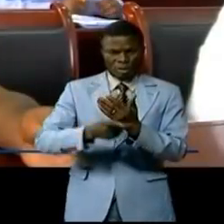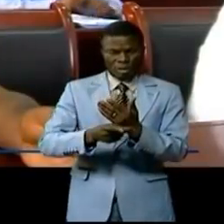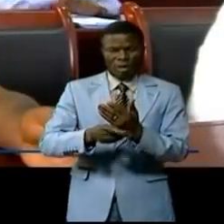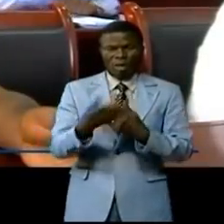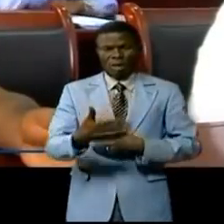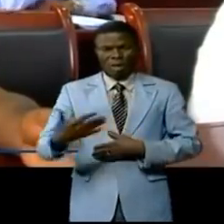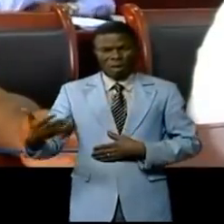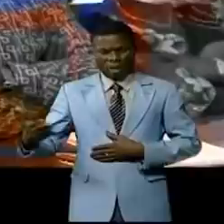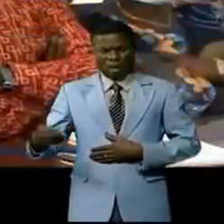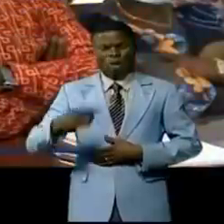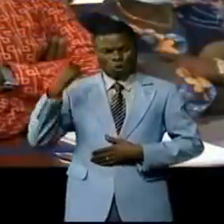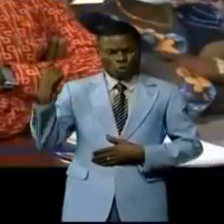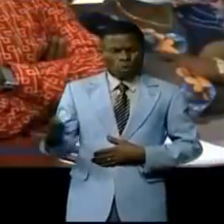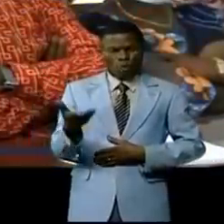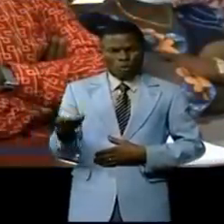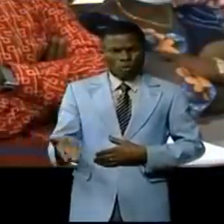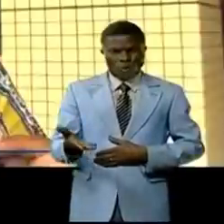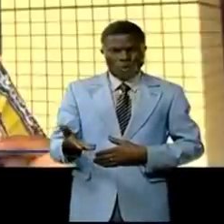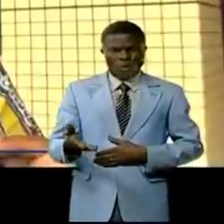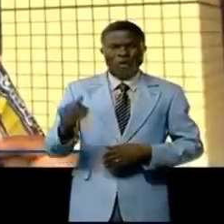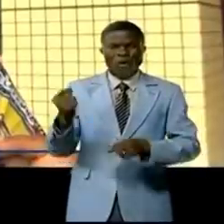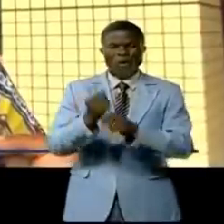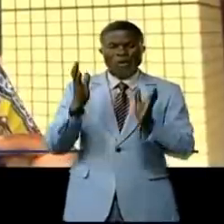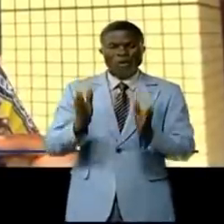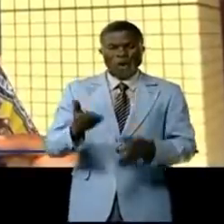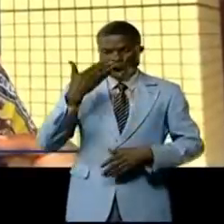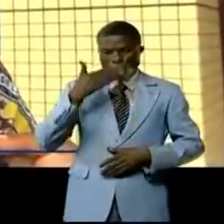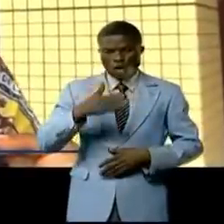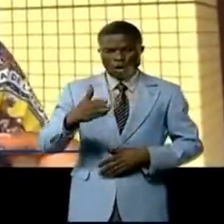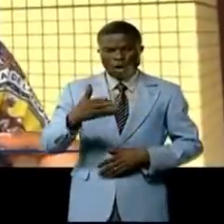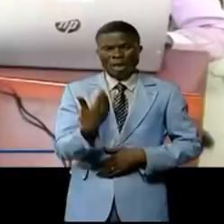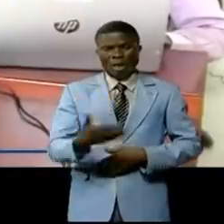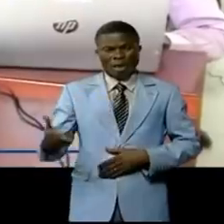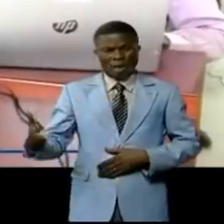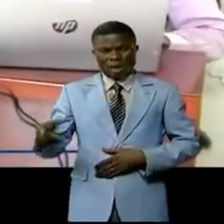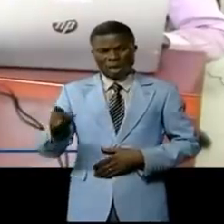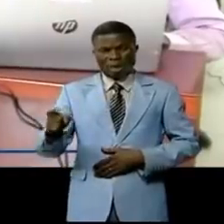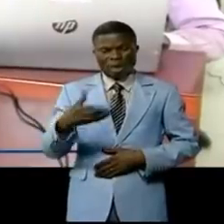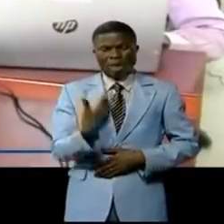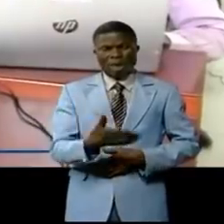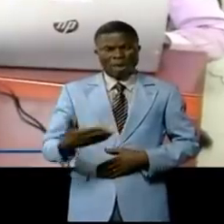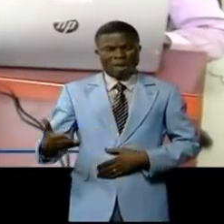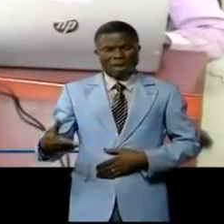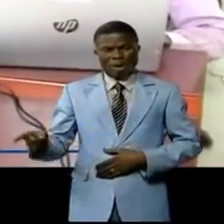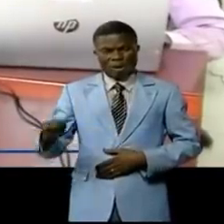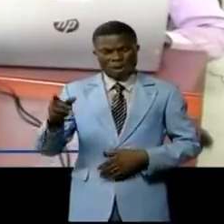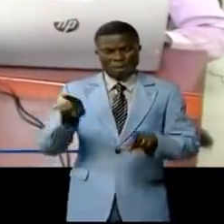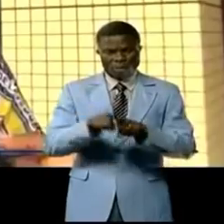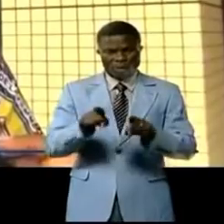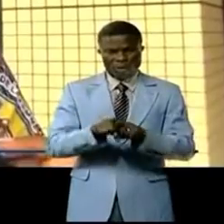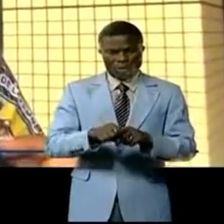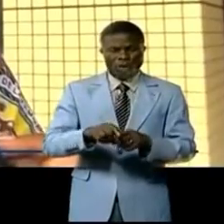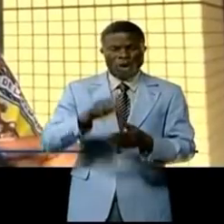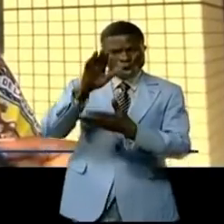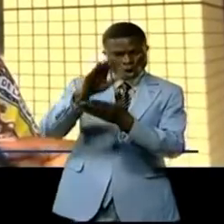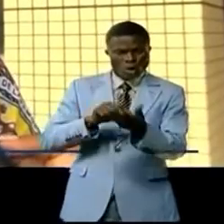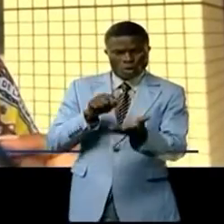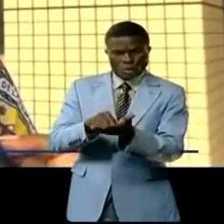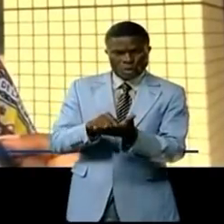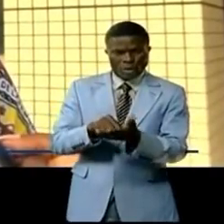qui est permanent. Aux prestataires, cet instrument doit être un instrument par rapport à la référence